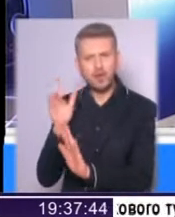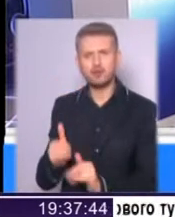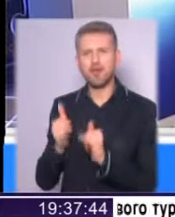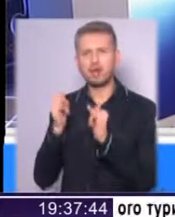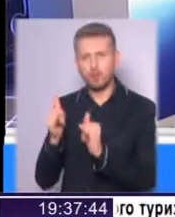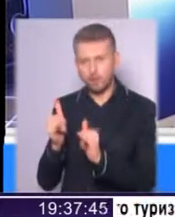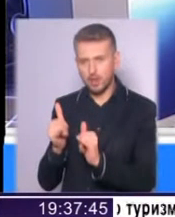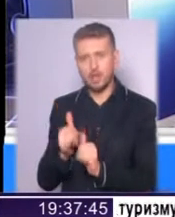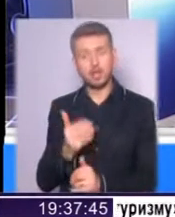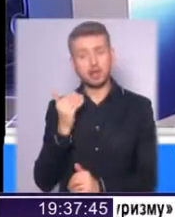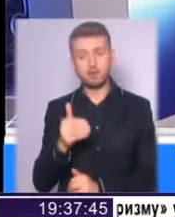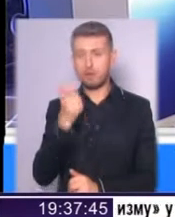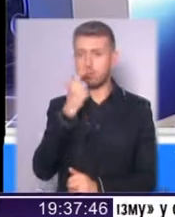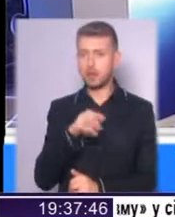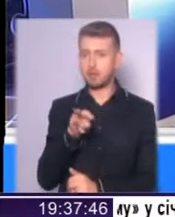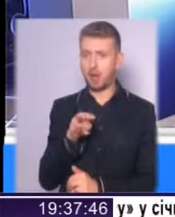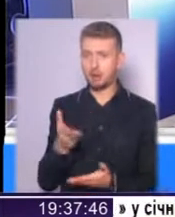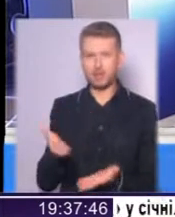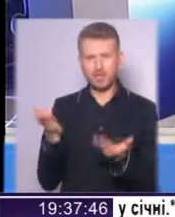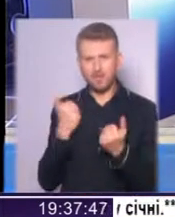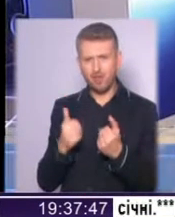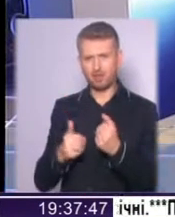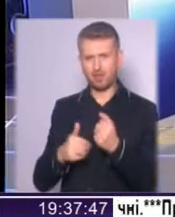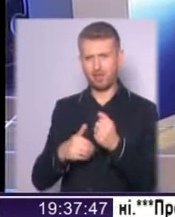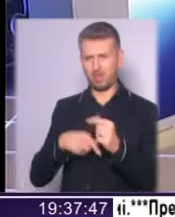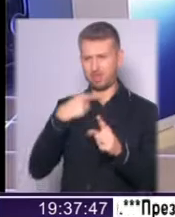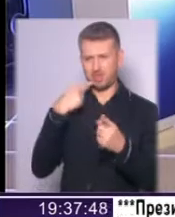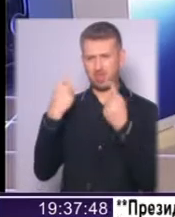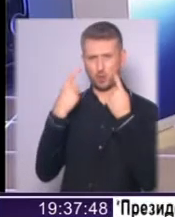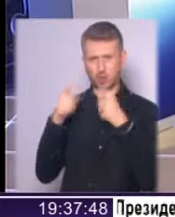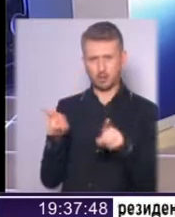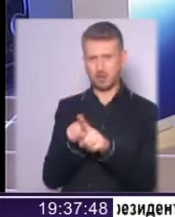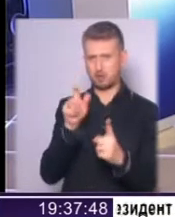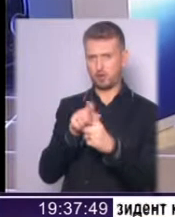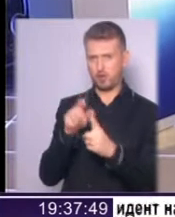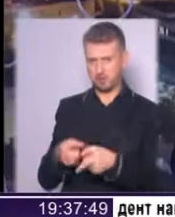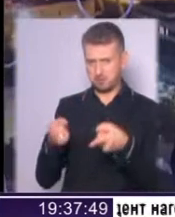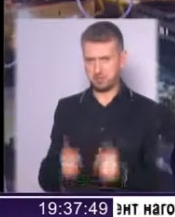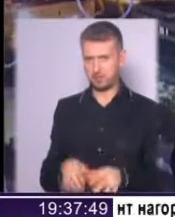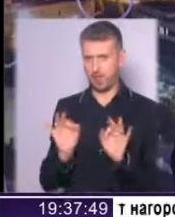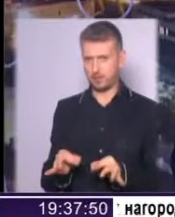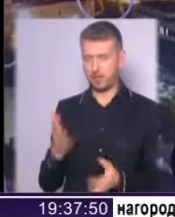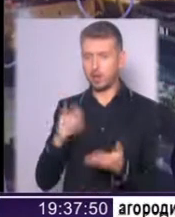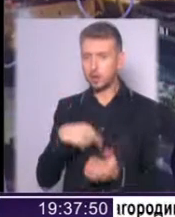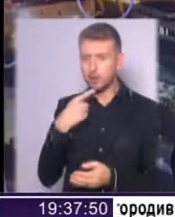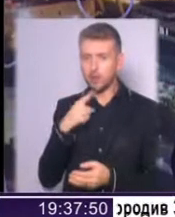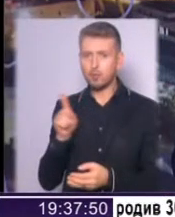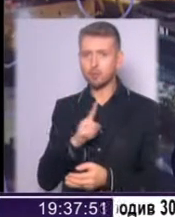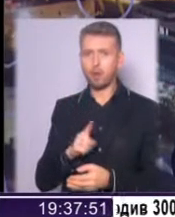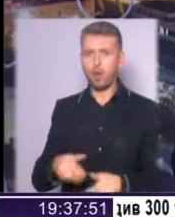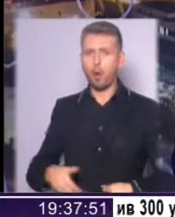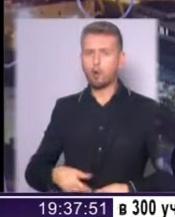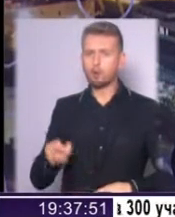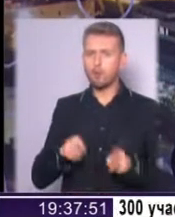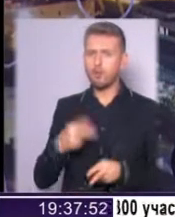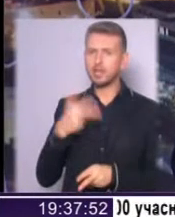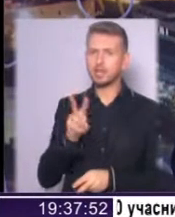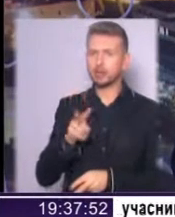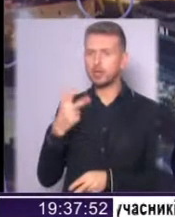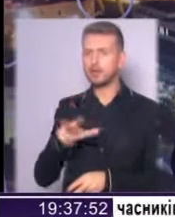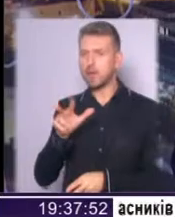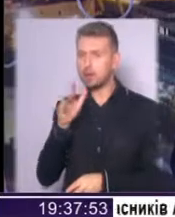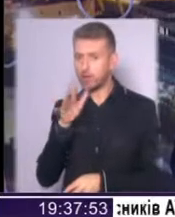її підтримую. Все, що робиться, це чистої води геноцид по всіх пунктах. Культура, освіта, медицина, послухайте, все